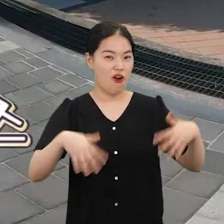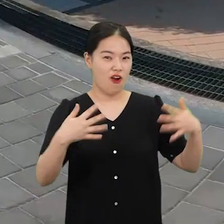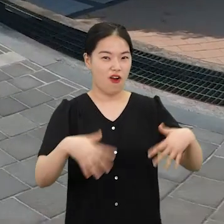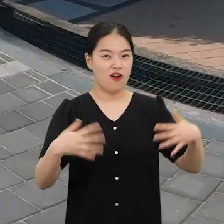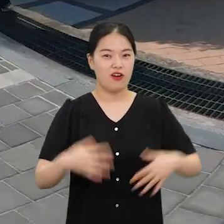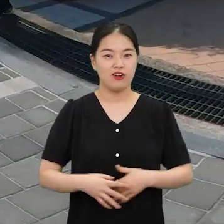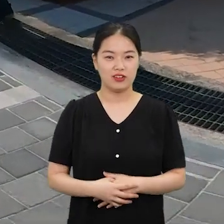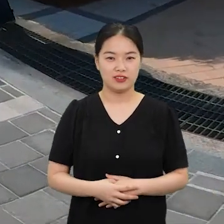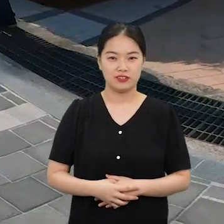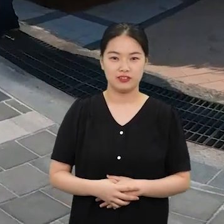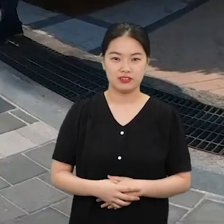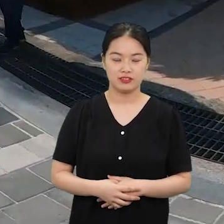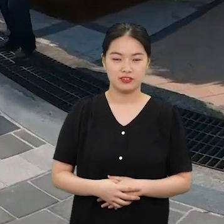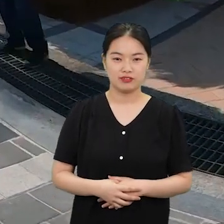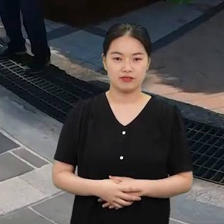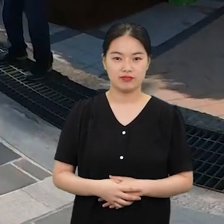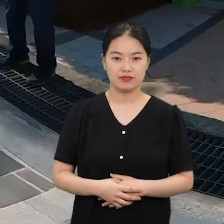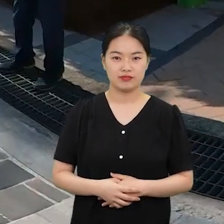여기는